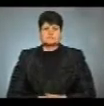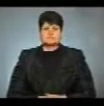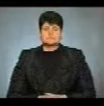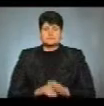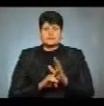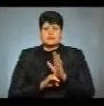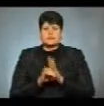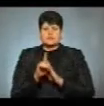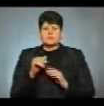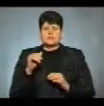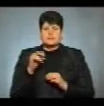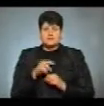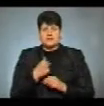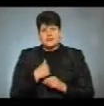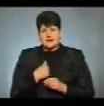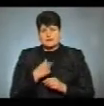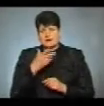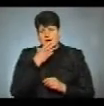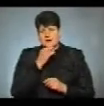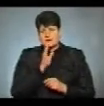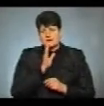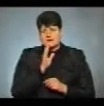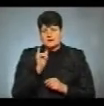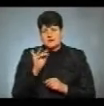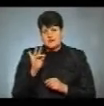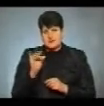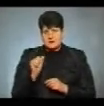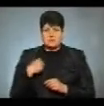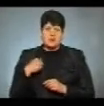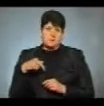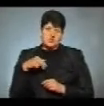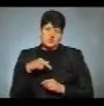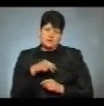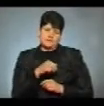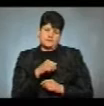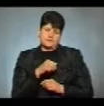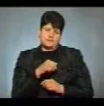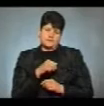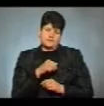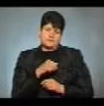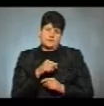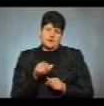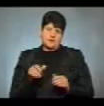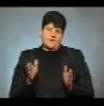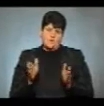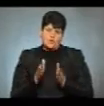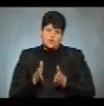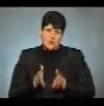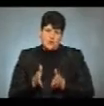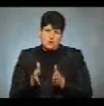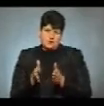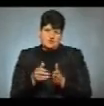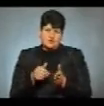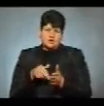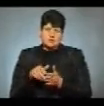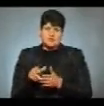Спочатку ми пішли, я і така гарна дівчинка Іра, ми пішли на вузьку колійку і йшли аж